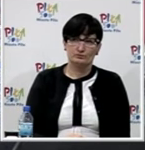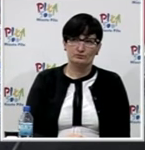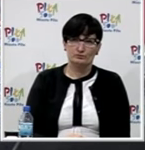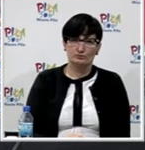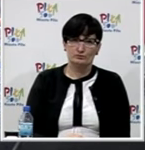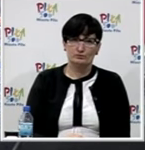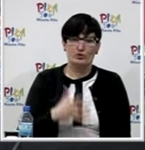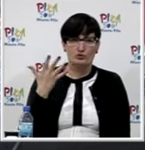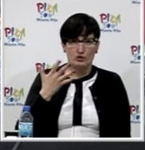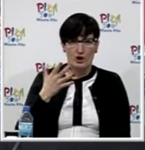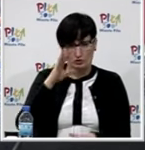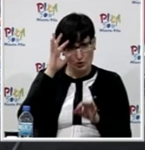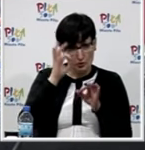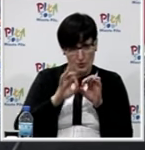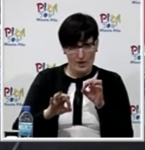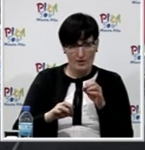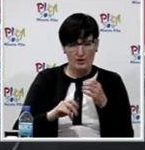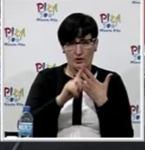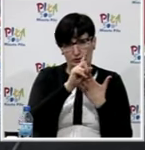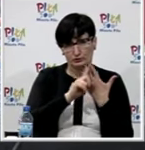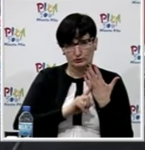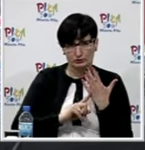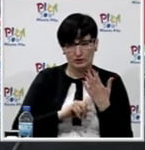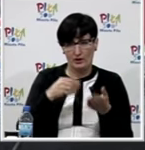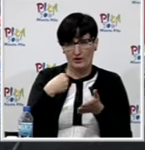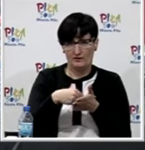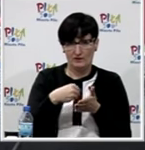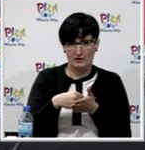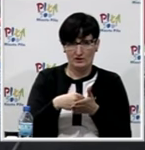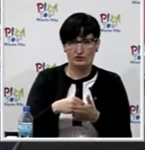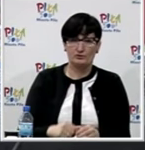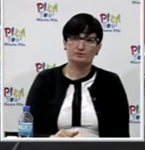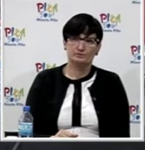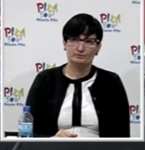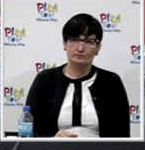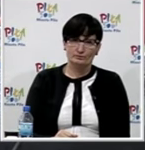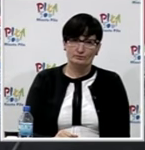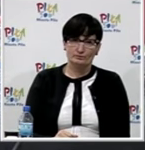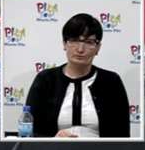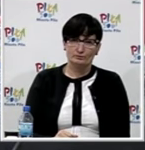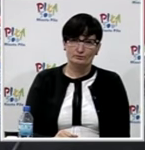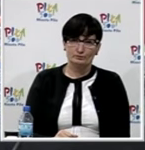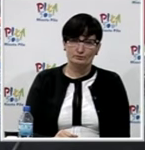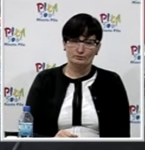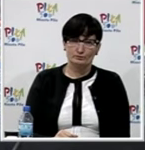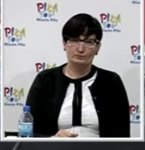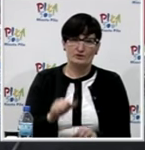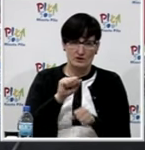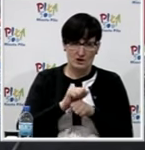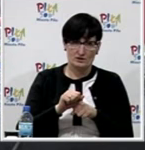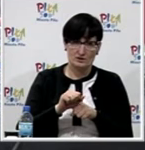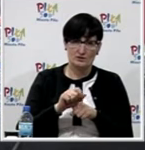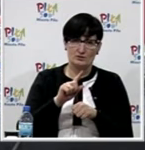rozliczenie finansowe jest w przedstawionym dokumencie, jakim jest sprawozdanie z wykonania budżetu za 2013